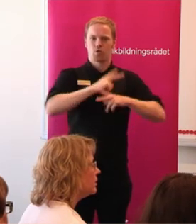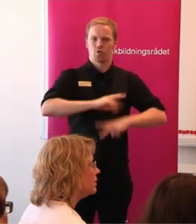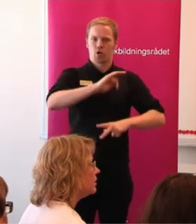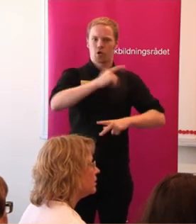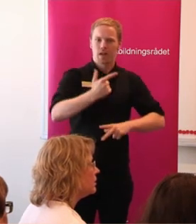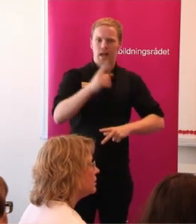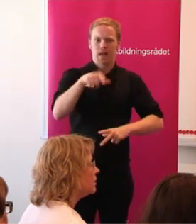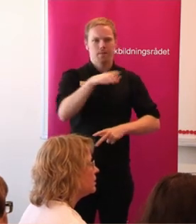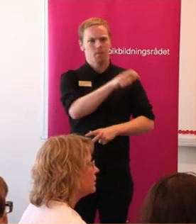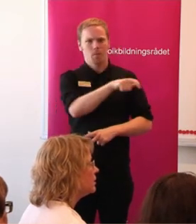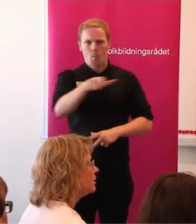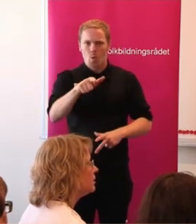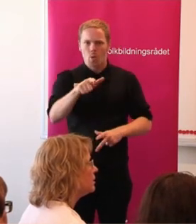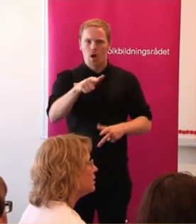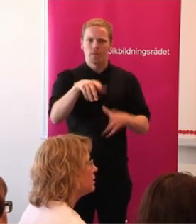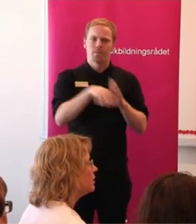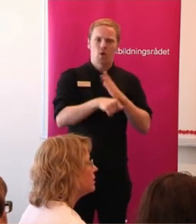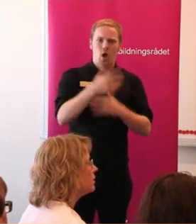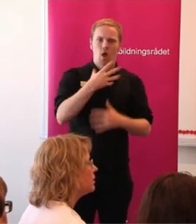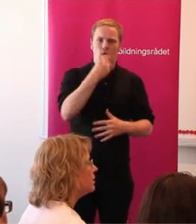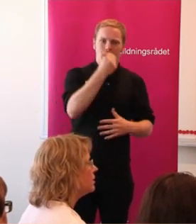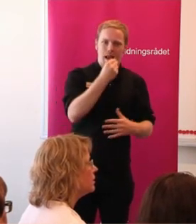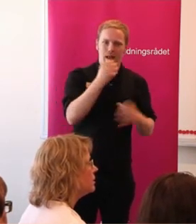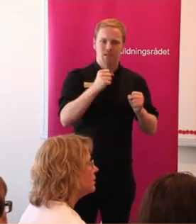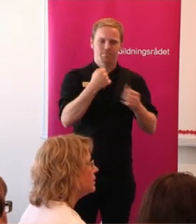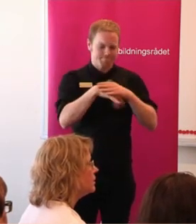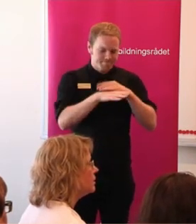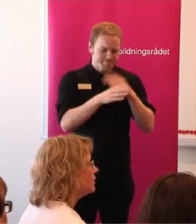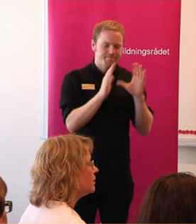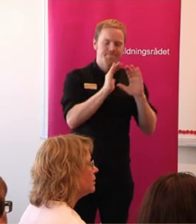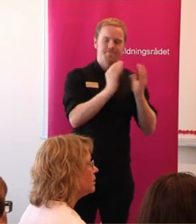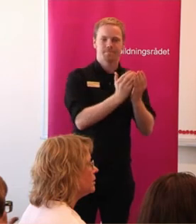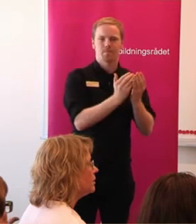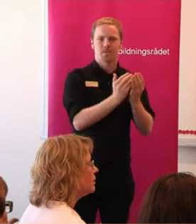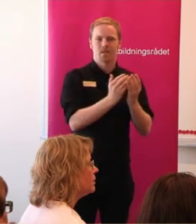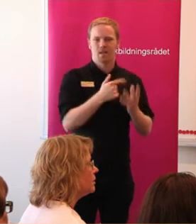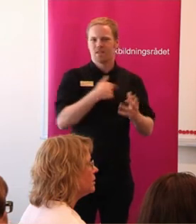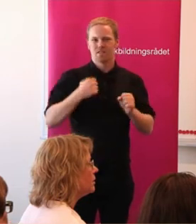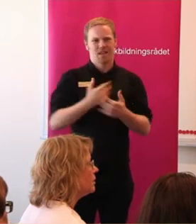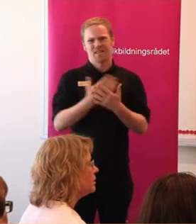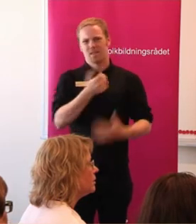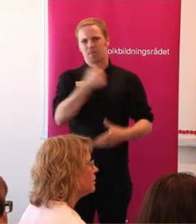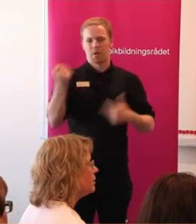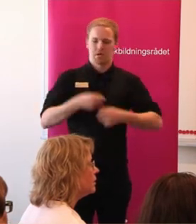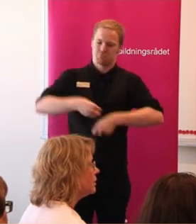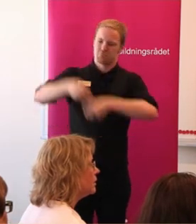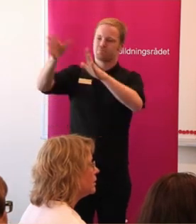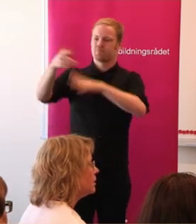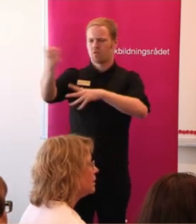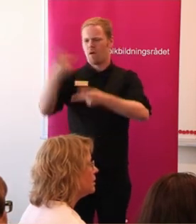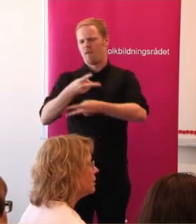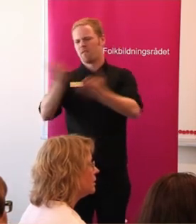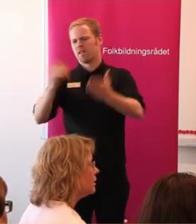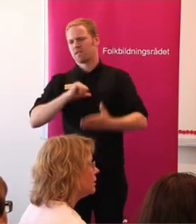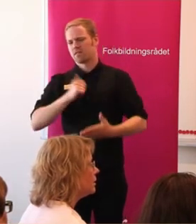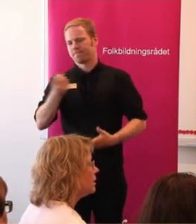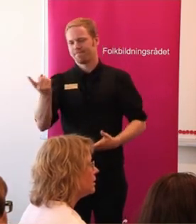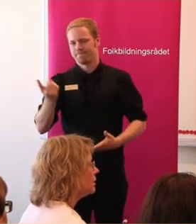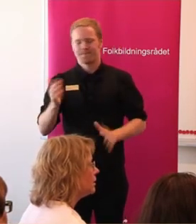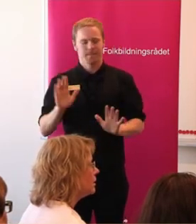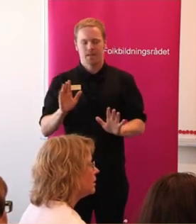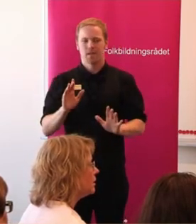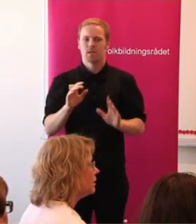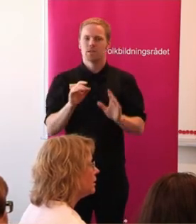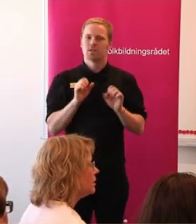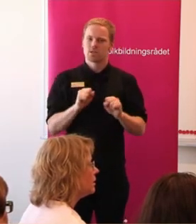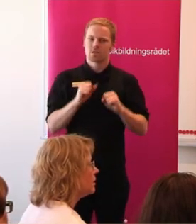trasiga själar, då är det inte så att man samtidigt släpper ut dem och säger, visa upp dig. Utan det är lite att man bygger in också att man